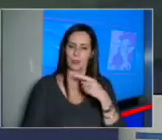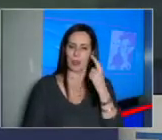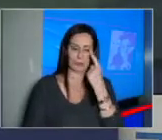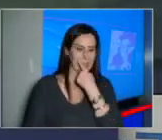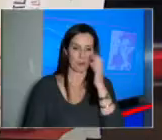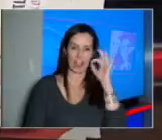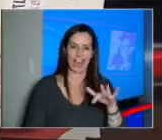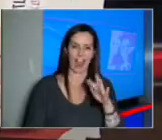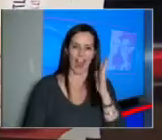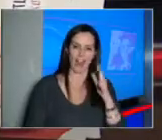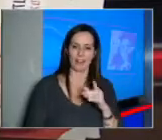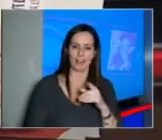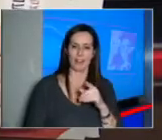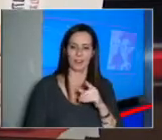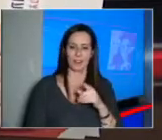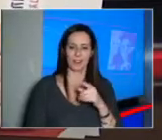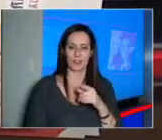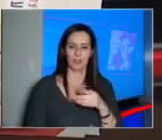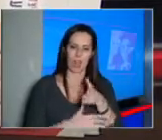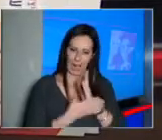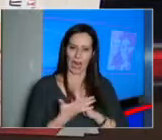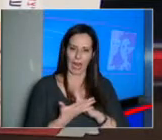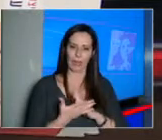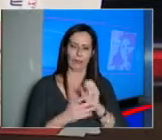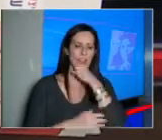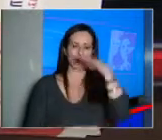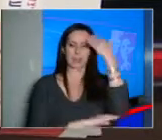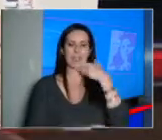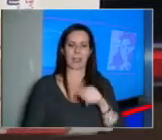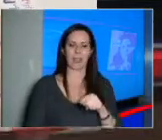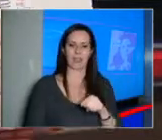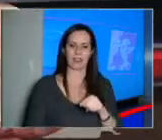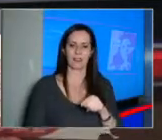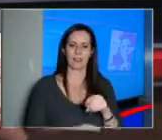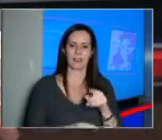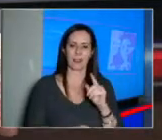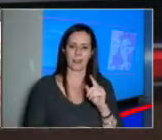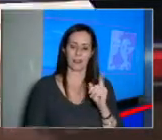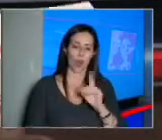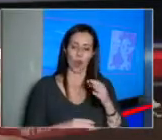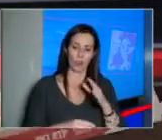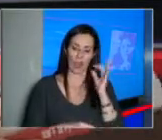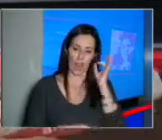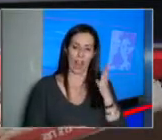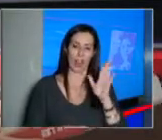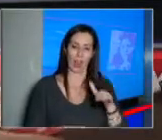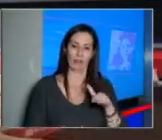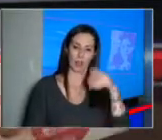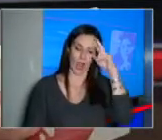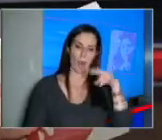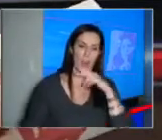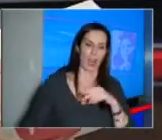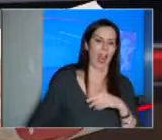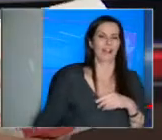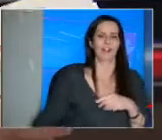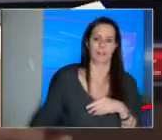רעה? אתה יכול לקרוא חלק מהיסטוריה של מדינת ישראל דרך העיניים, לא רק של הילדה הרעה, גם של אבא שלה.